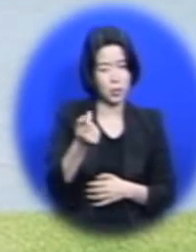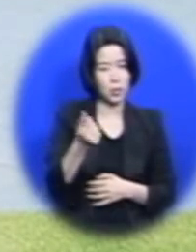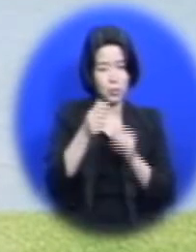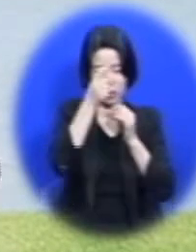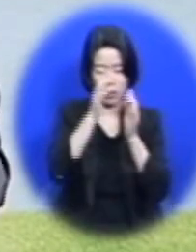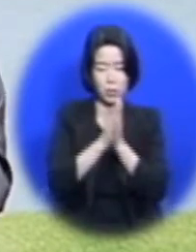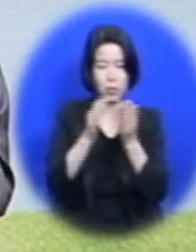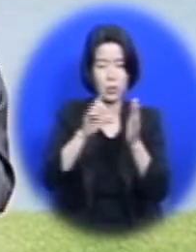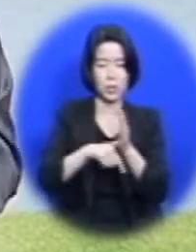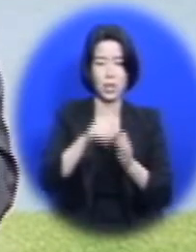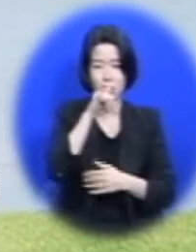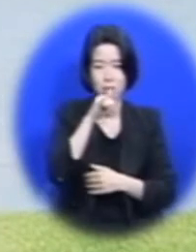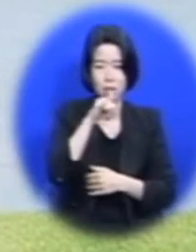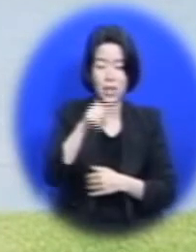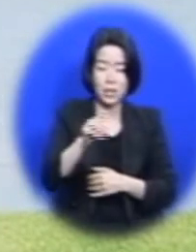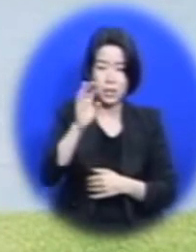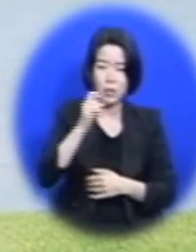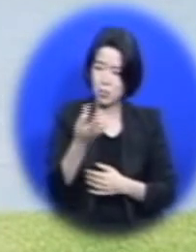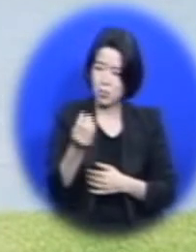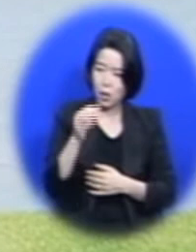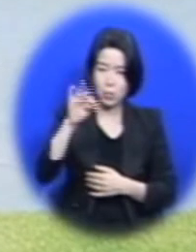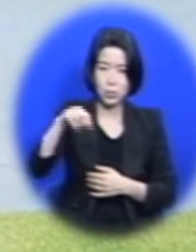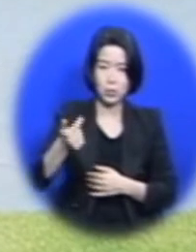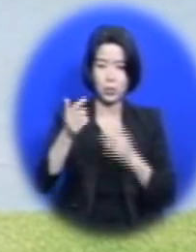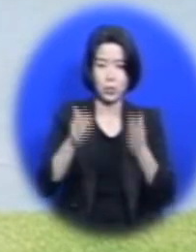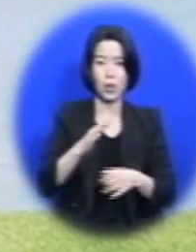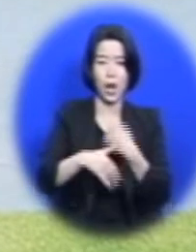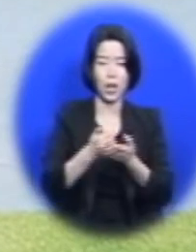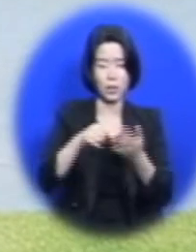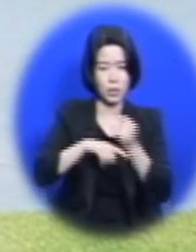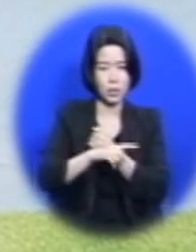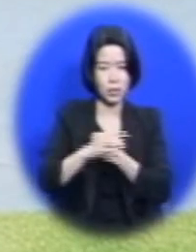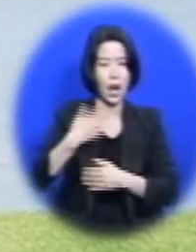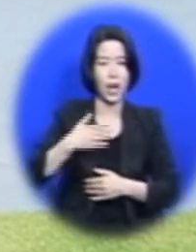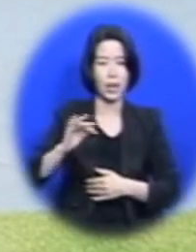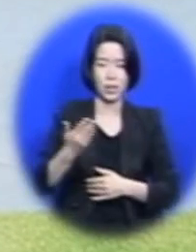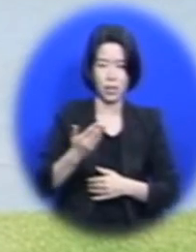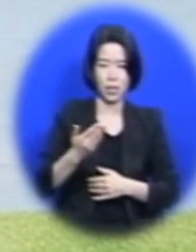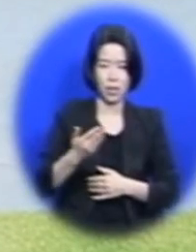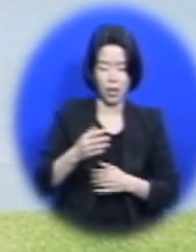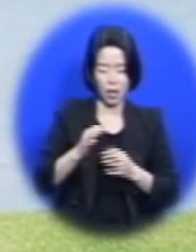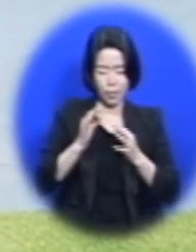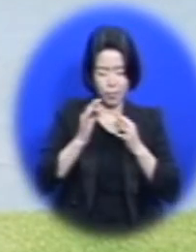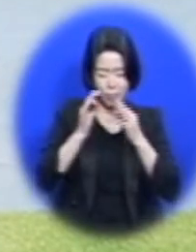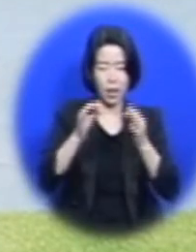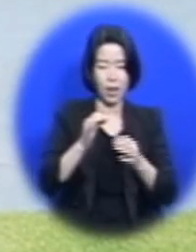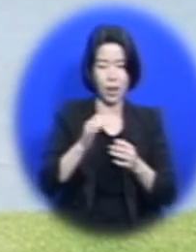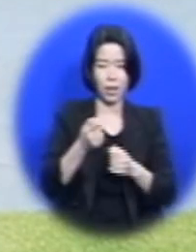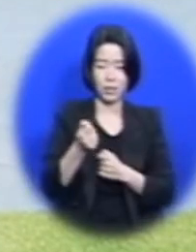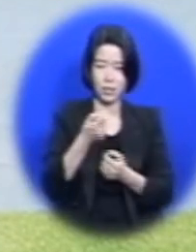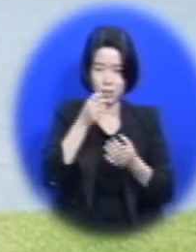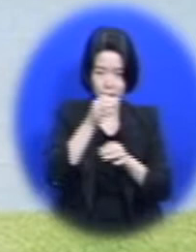동안 하나님의 뜻을 확인해야 되는 거예요. 그는 필사적이고 단순한 믿음으로 하나님께